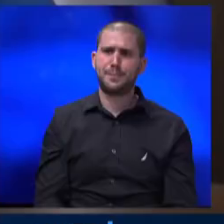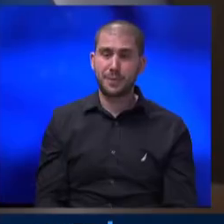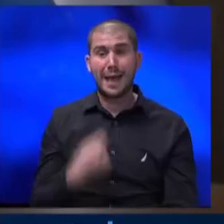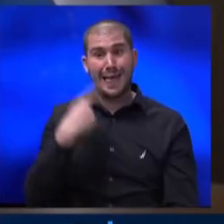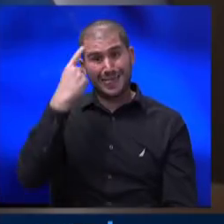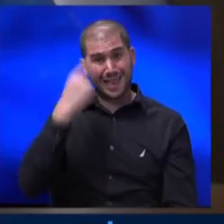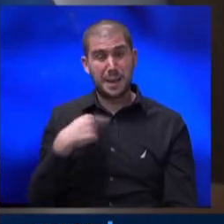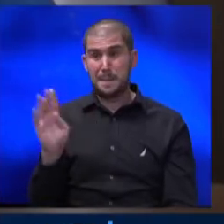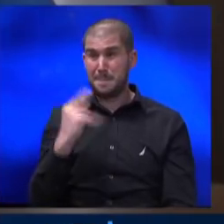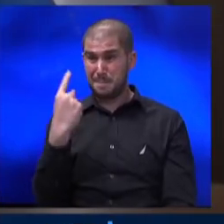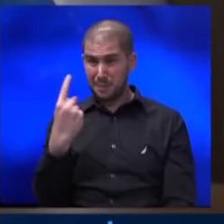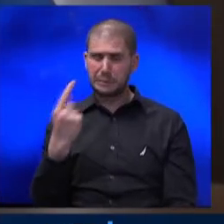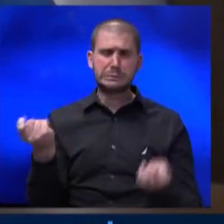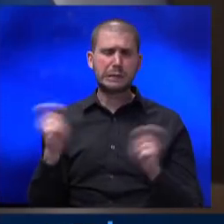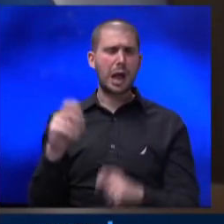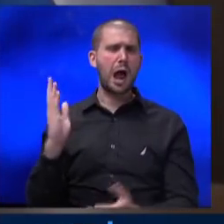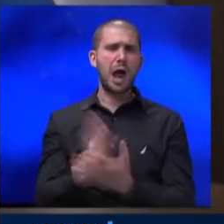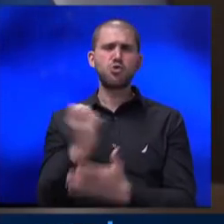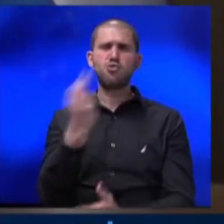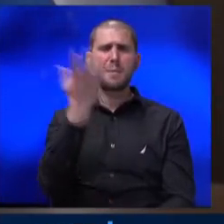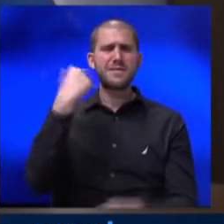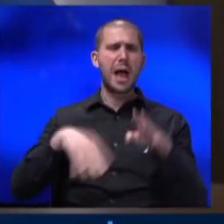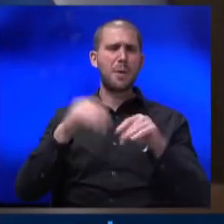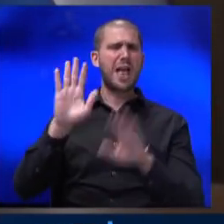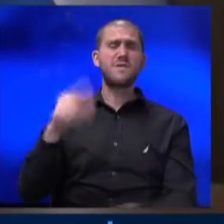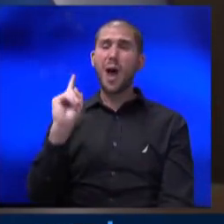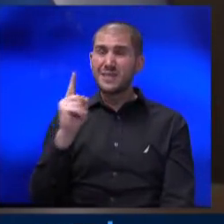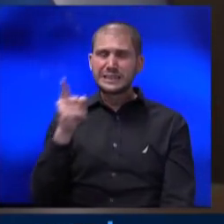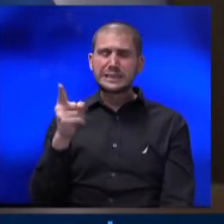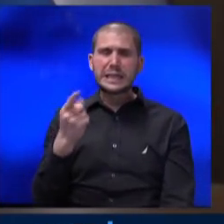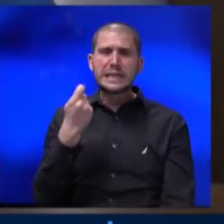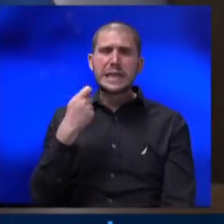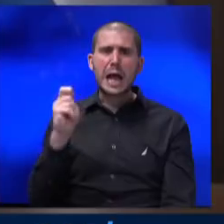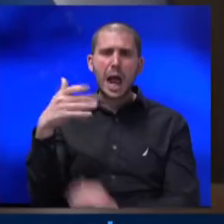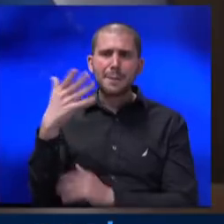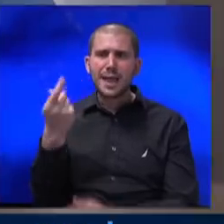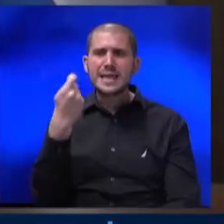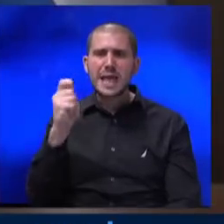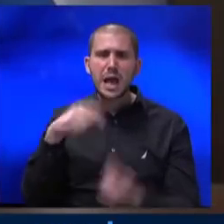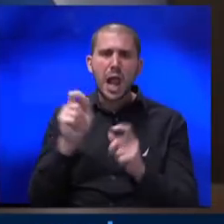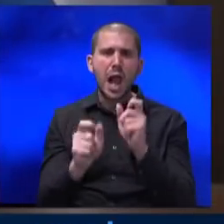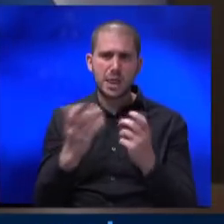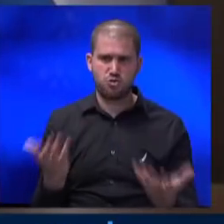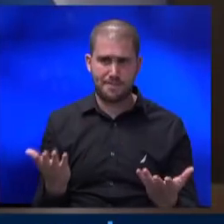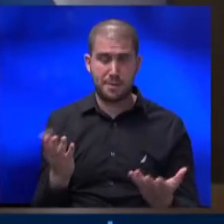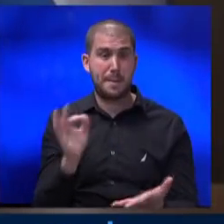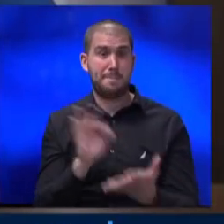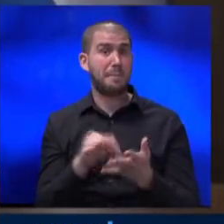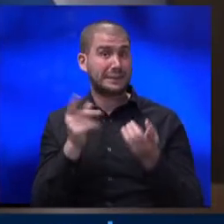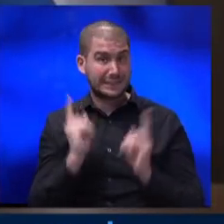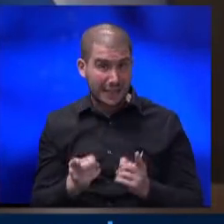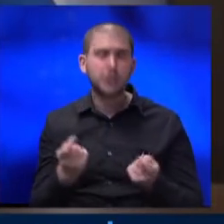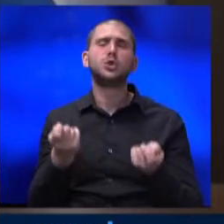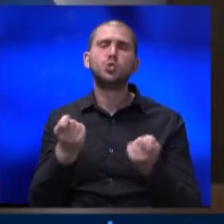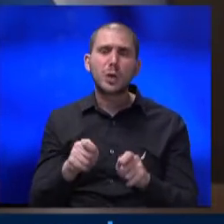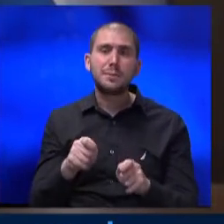מבחינת נתניהו שיהיה סגר עד שבועיים לפני הבחירות, אבל זה יקר מדי למדינה, זה יקר מדי לאנשים. כשצריך,